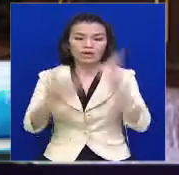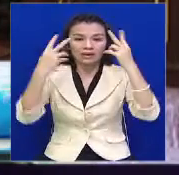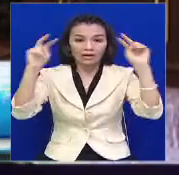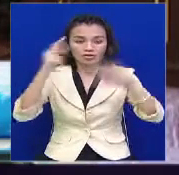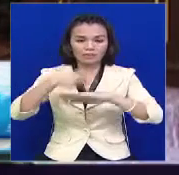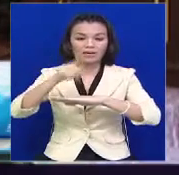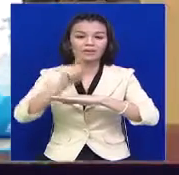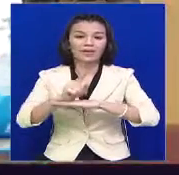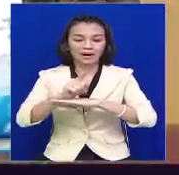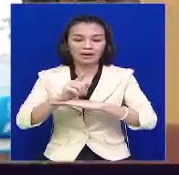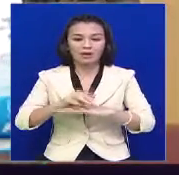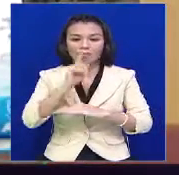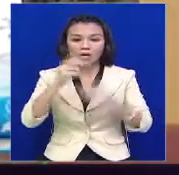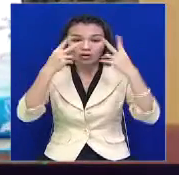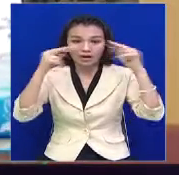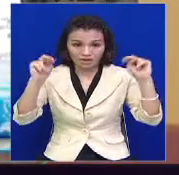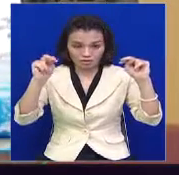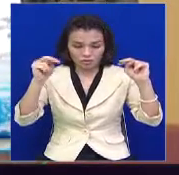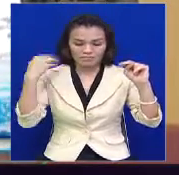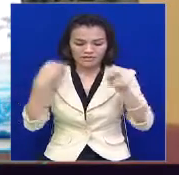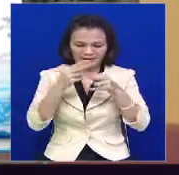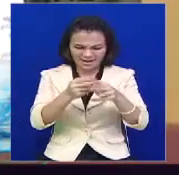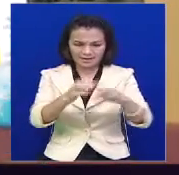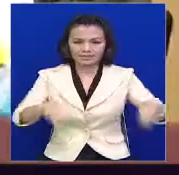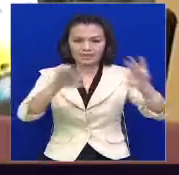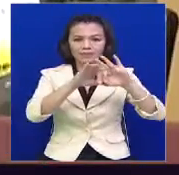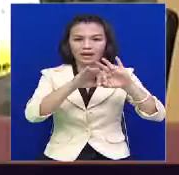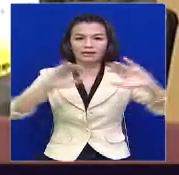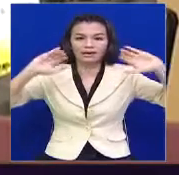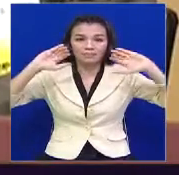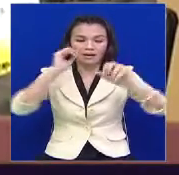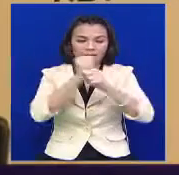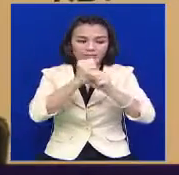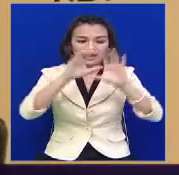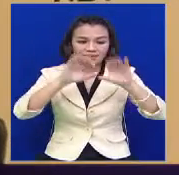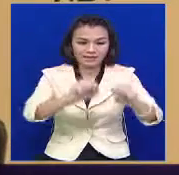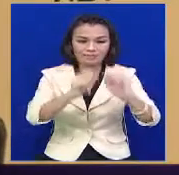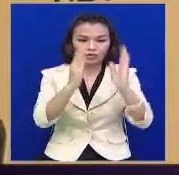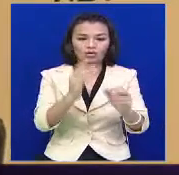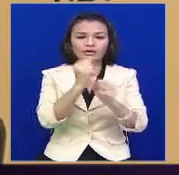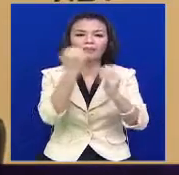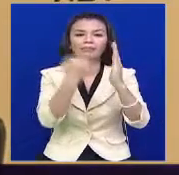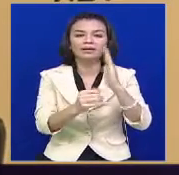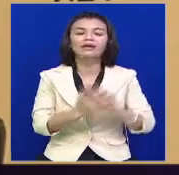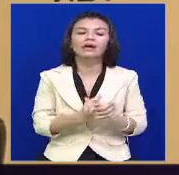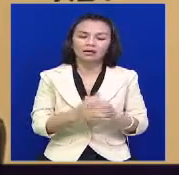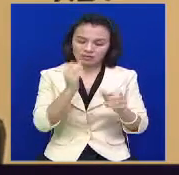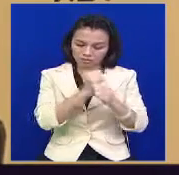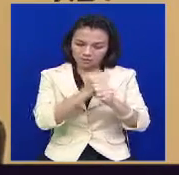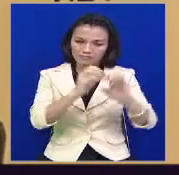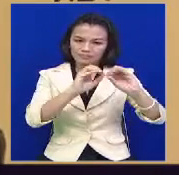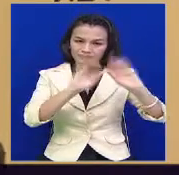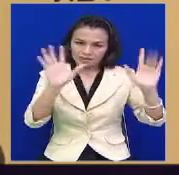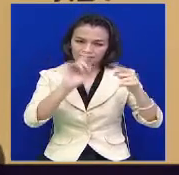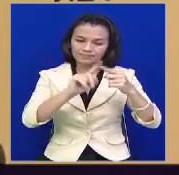ประธานโดยนายกรัฐมนตรีได้เน้นย้ำการทำงานของรัฐบาลในการปราบปรามการทุจริตให้เกิดผลเป็นรูปธรรมและ